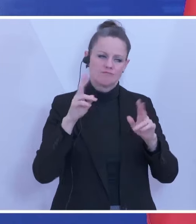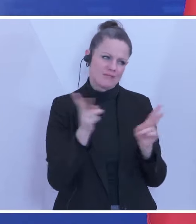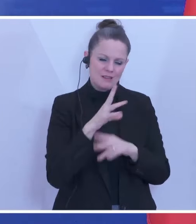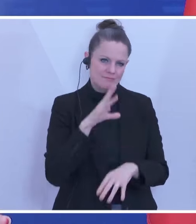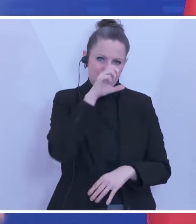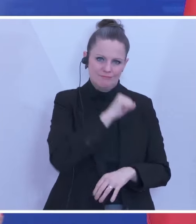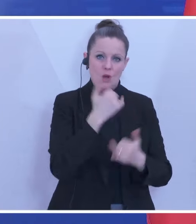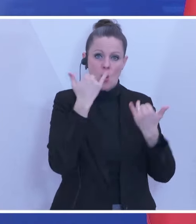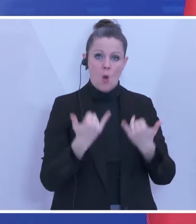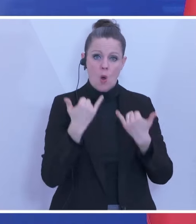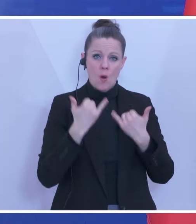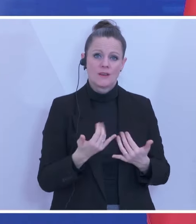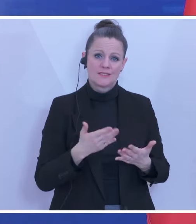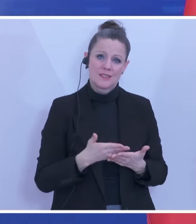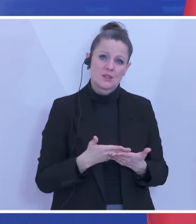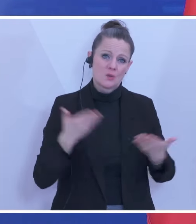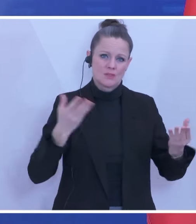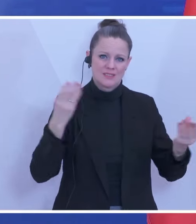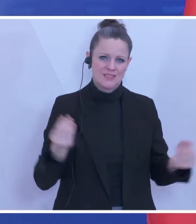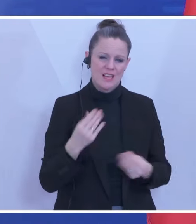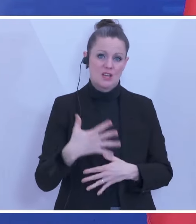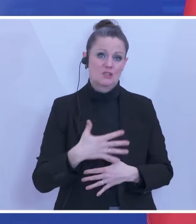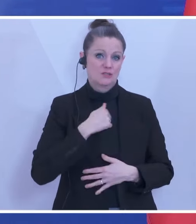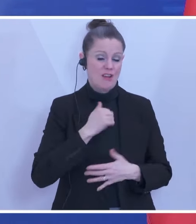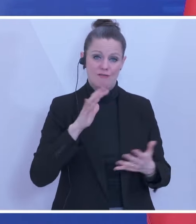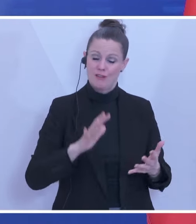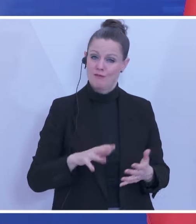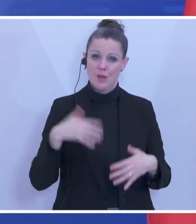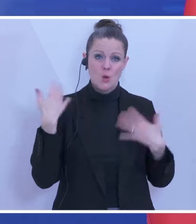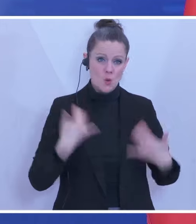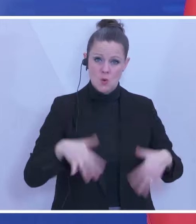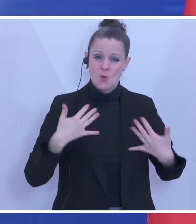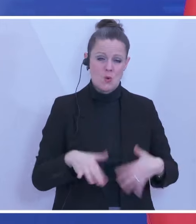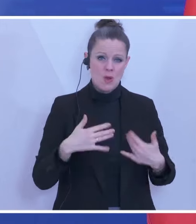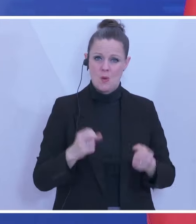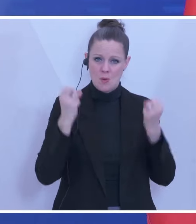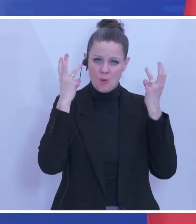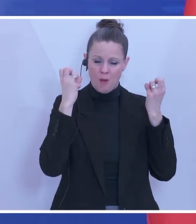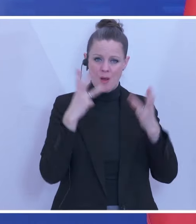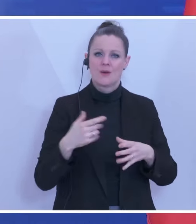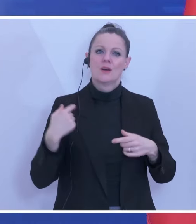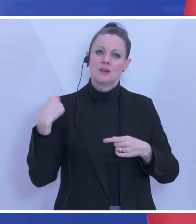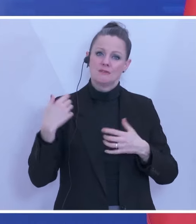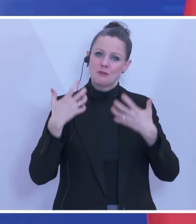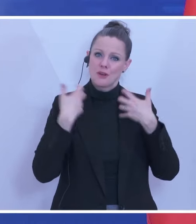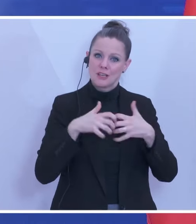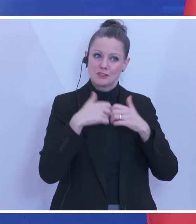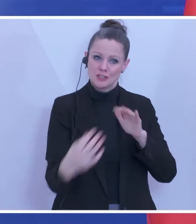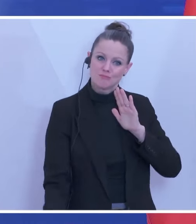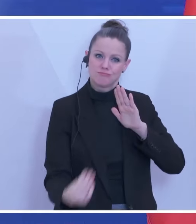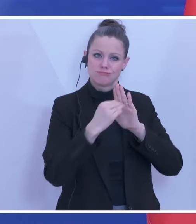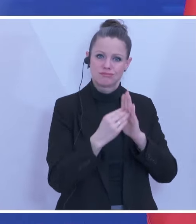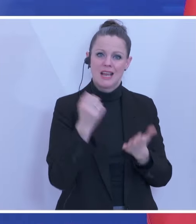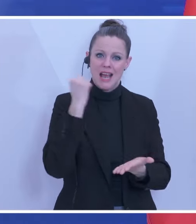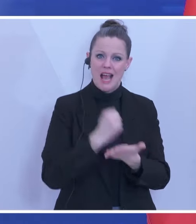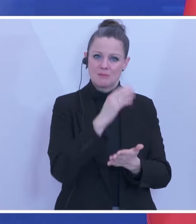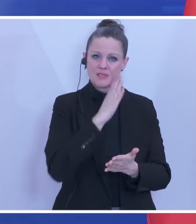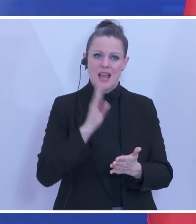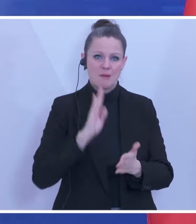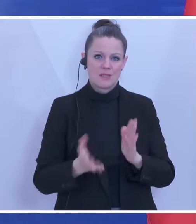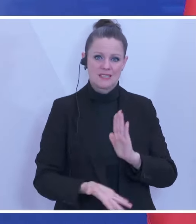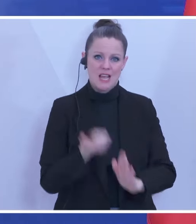Wir schaffen heute wirklich was Großes, was Revolutionäres glaube ich, was in die Geschichte vermutlich eingehen wird, dass wir das Amtsgeheimnis abschaffen und